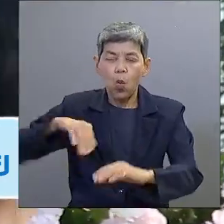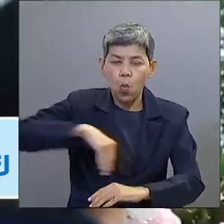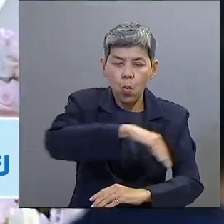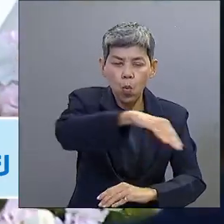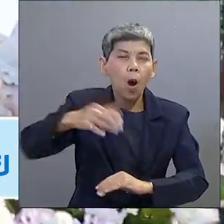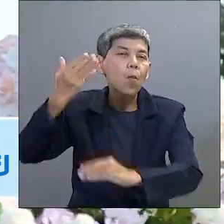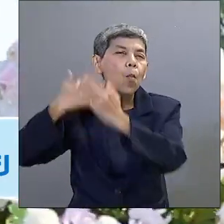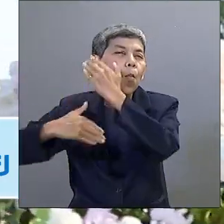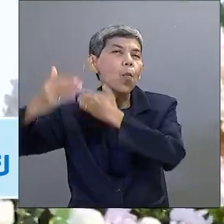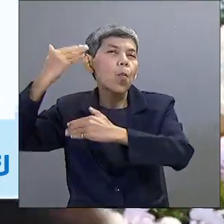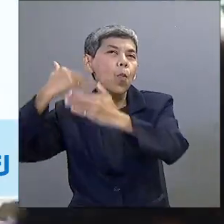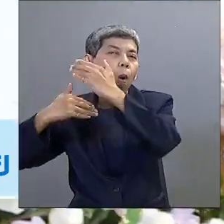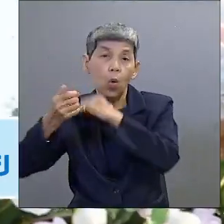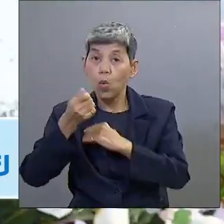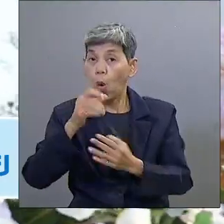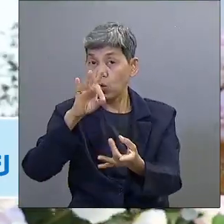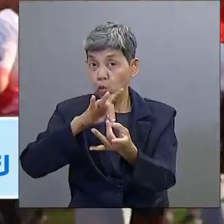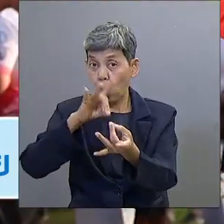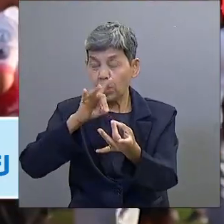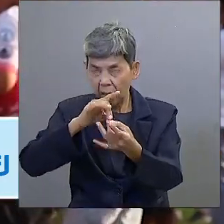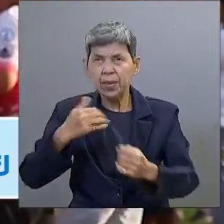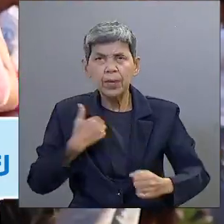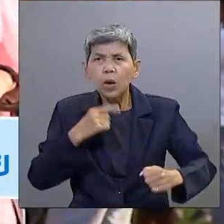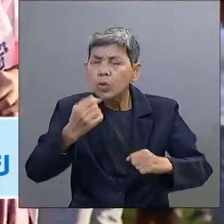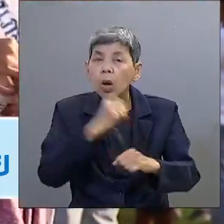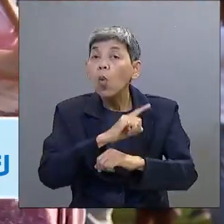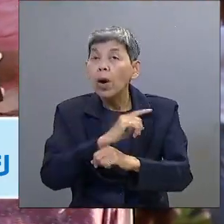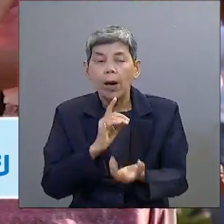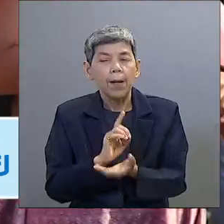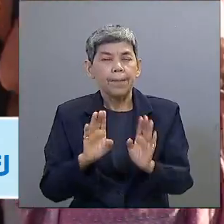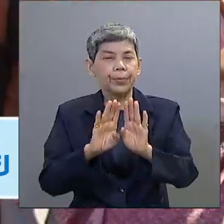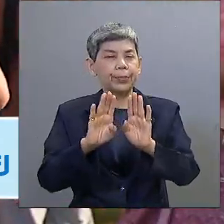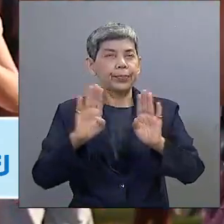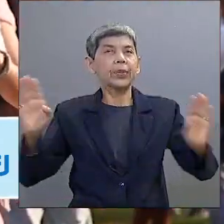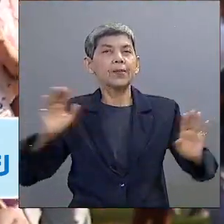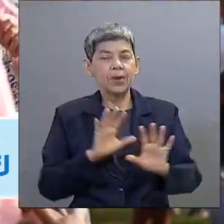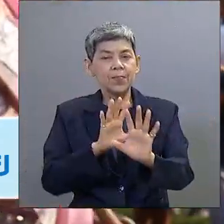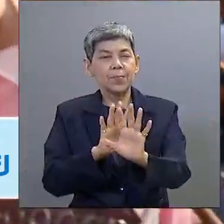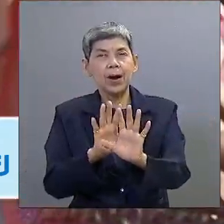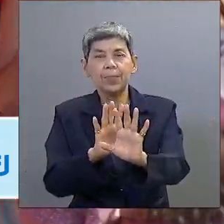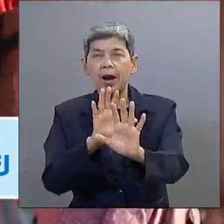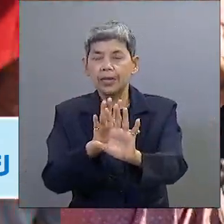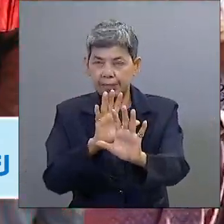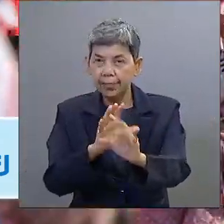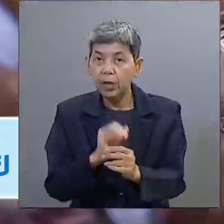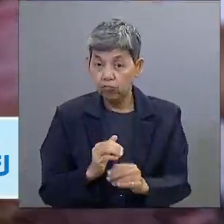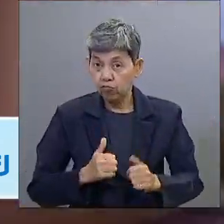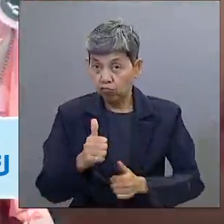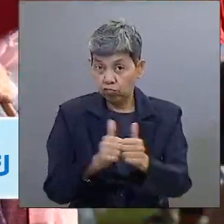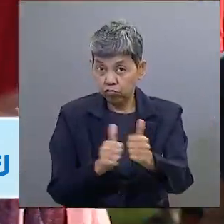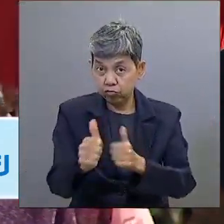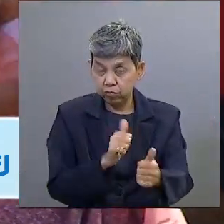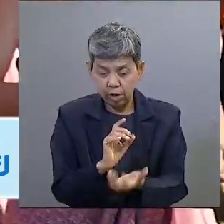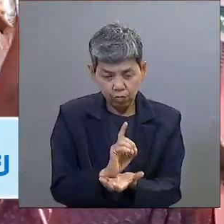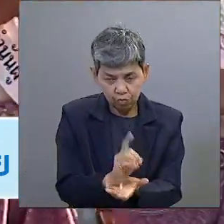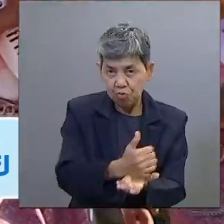ร์สุโขทัยซึ่งเป็นสถานที่จัดงานหลักครับโดยบรรยากาศในวันพิธีเปิดงานนั้นก็มีขบวนแห่ถ้วยรางวัลสำหรับผู้ชนะการประกวดกระท